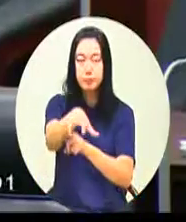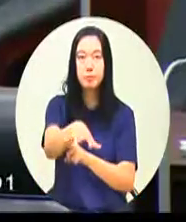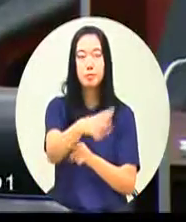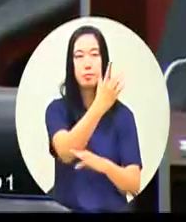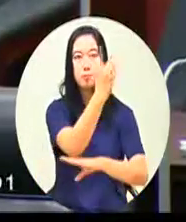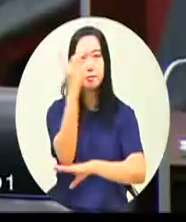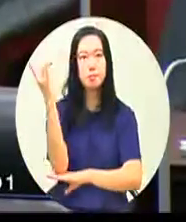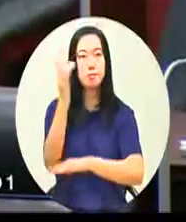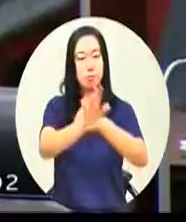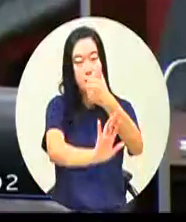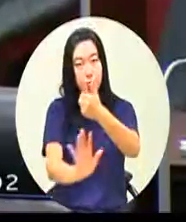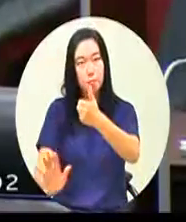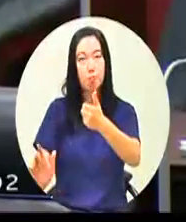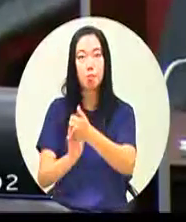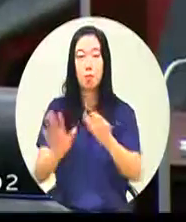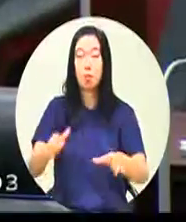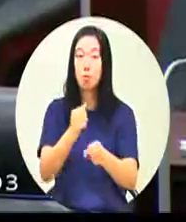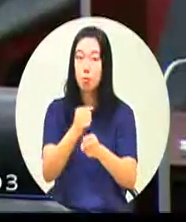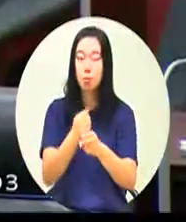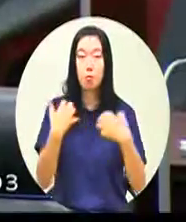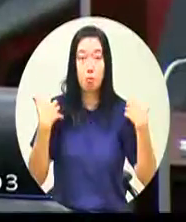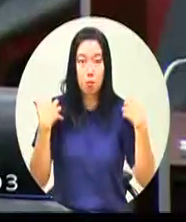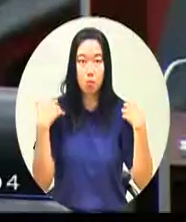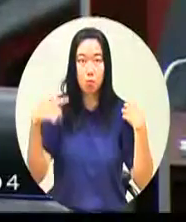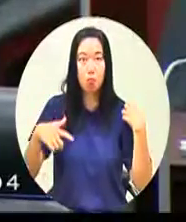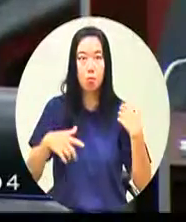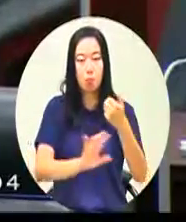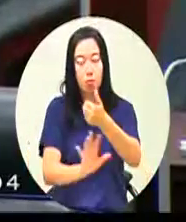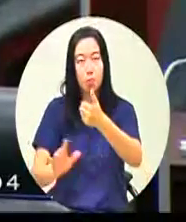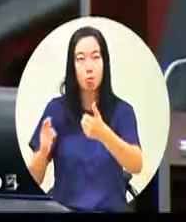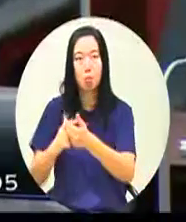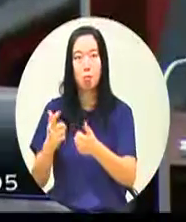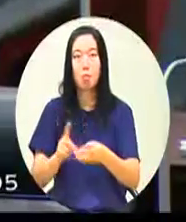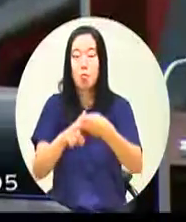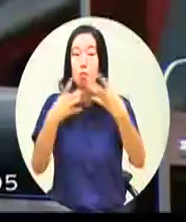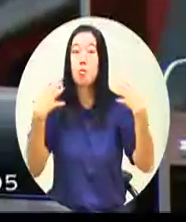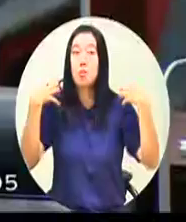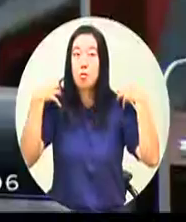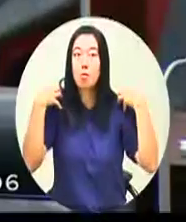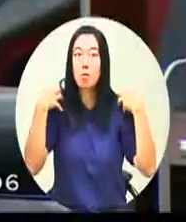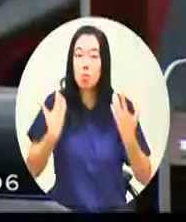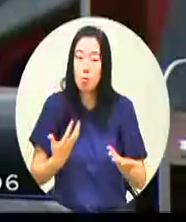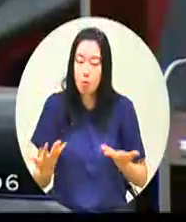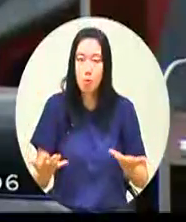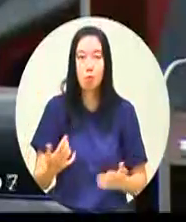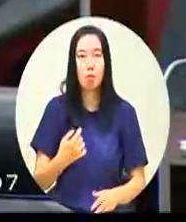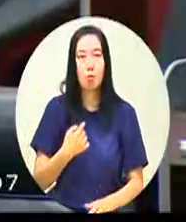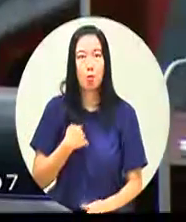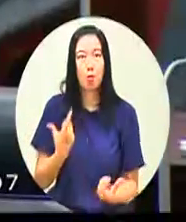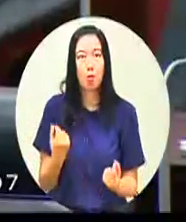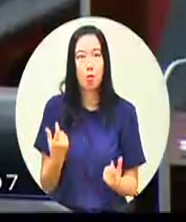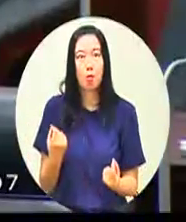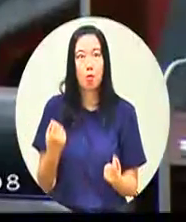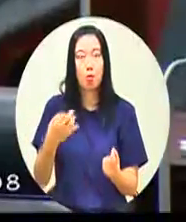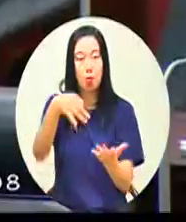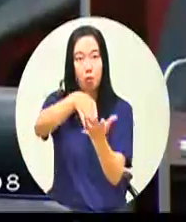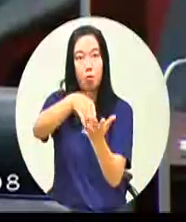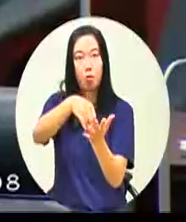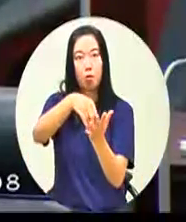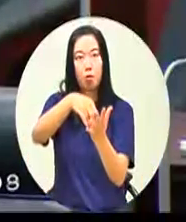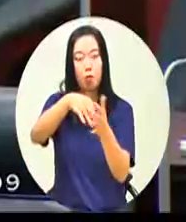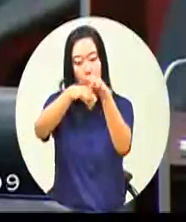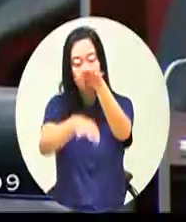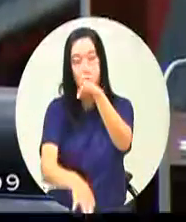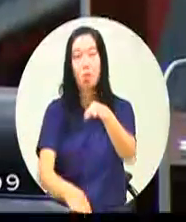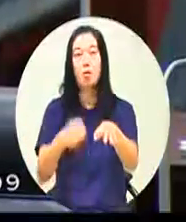些业务哈，在各局处所主办的这个业务，那本席也列出很多需